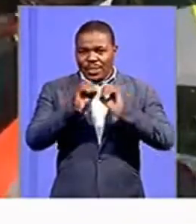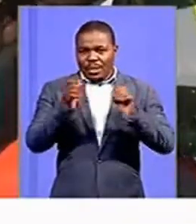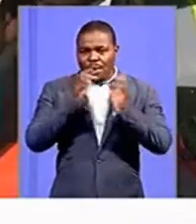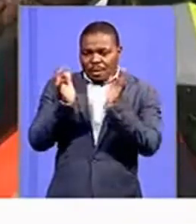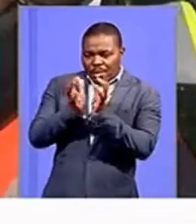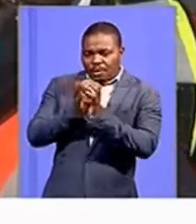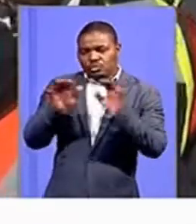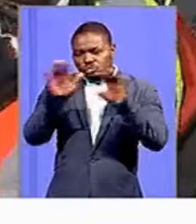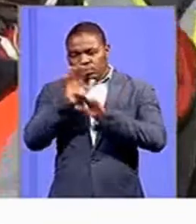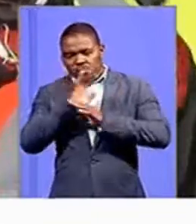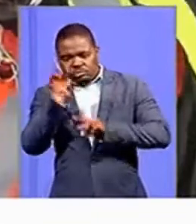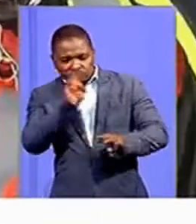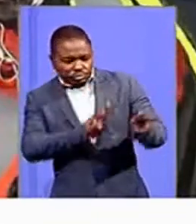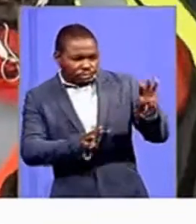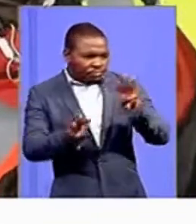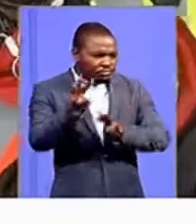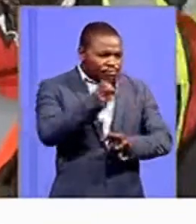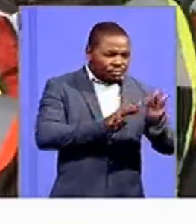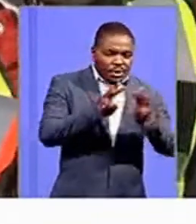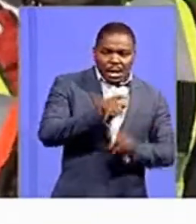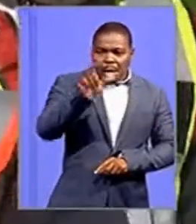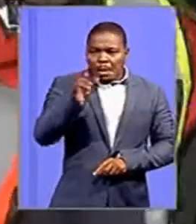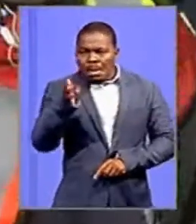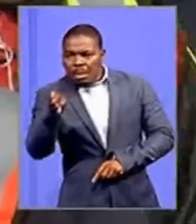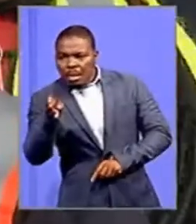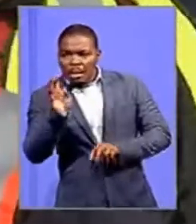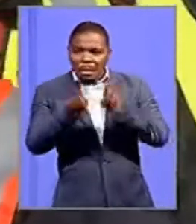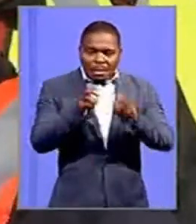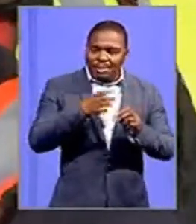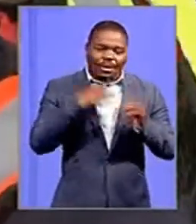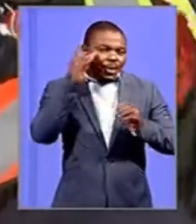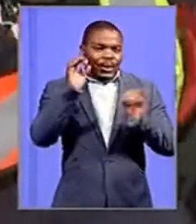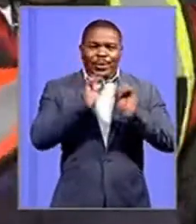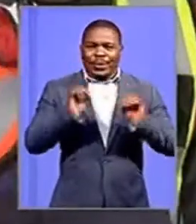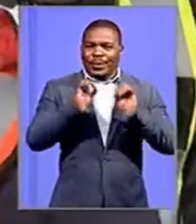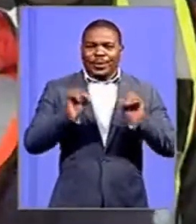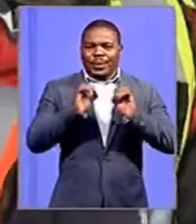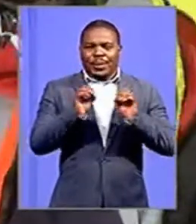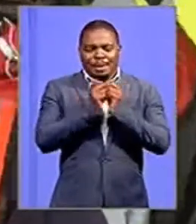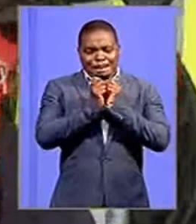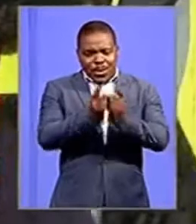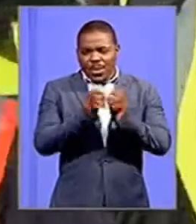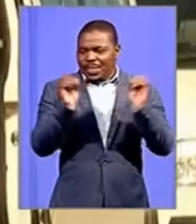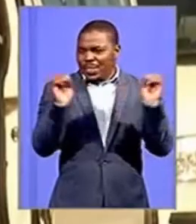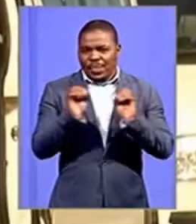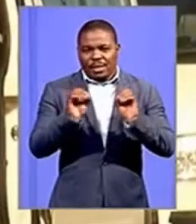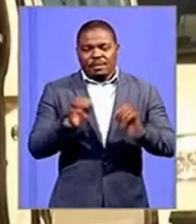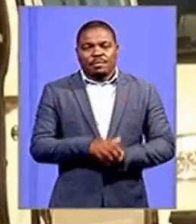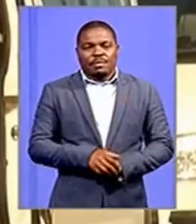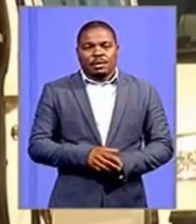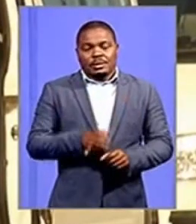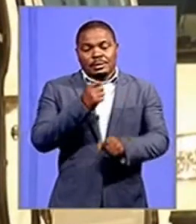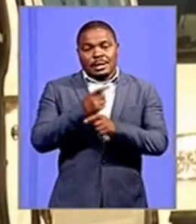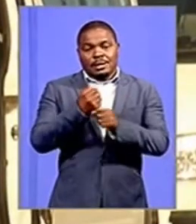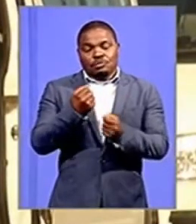re patrola no se le ope ba nne re rutse sepe sa go tene di shop dingwe di thubilwe ha se rutse sepe. Bakgweetsi ba